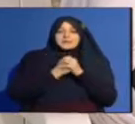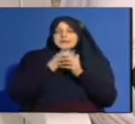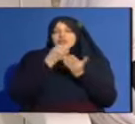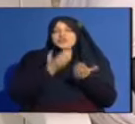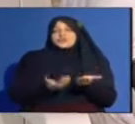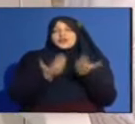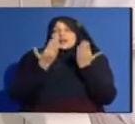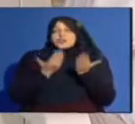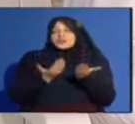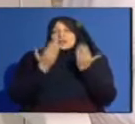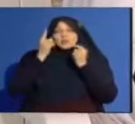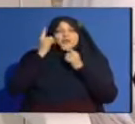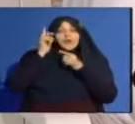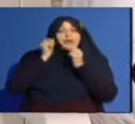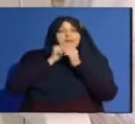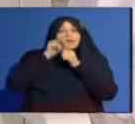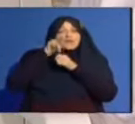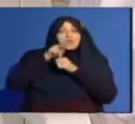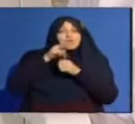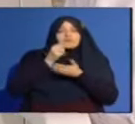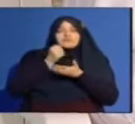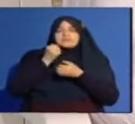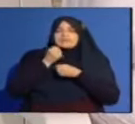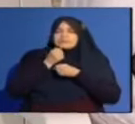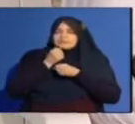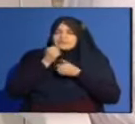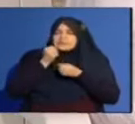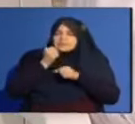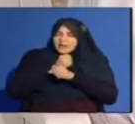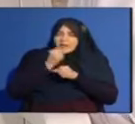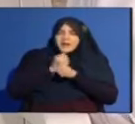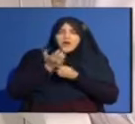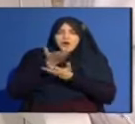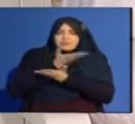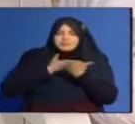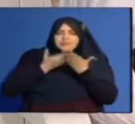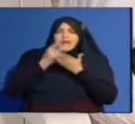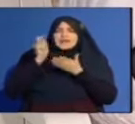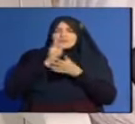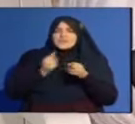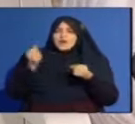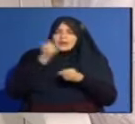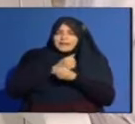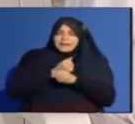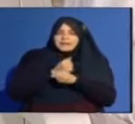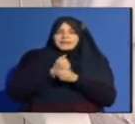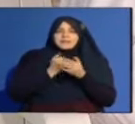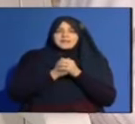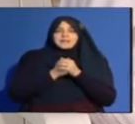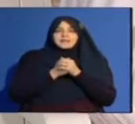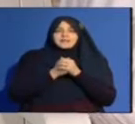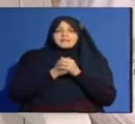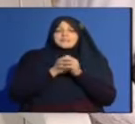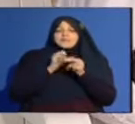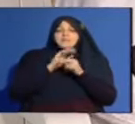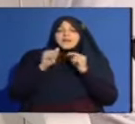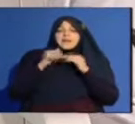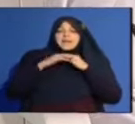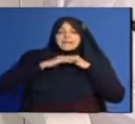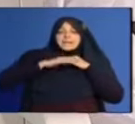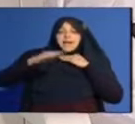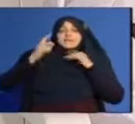معكم، اجتهدوا تعاونوا تلاقوا، ديروا جمعيات وديروا فضاءات للقاء،